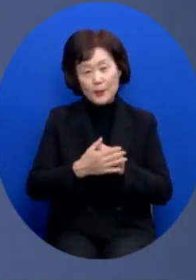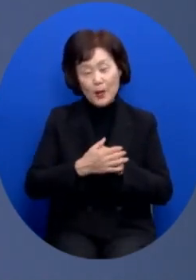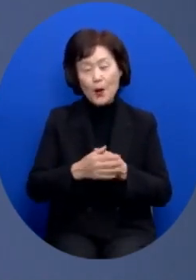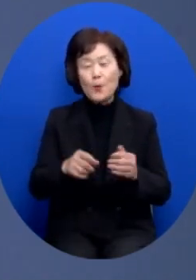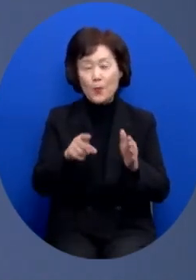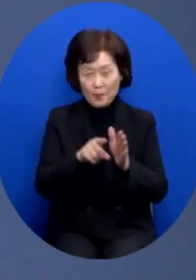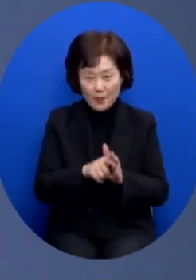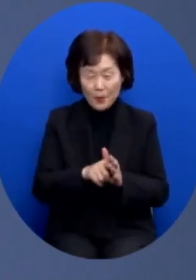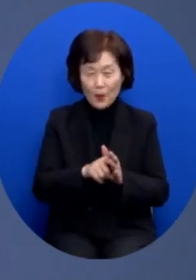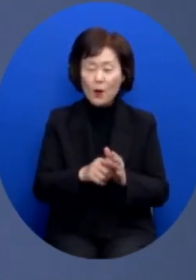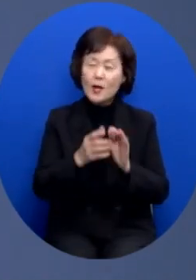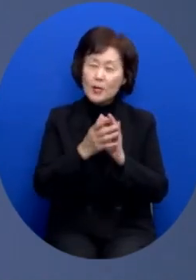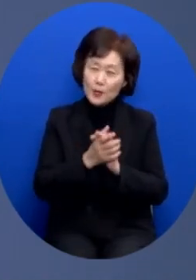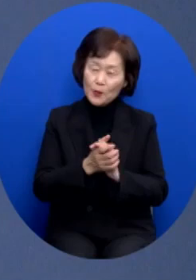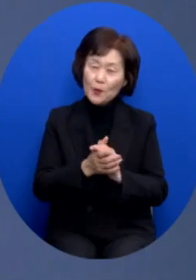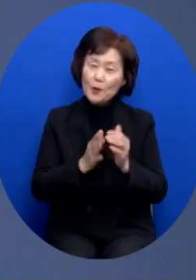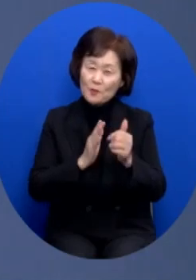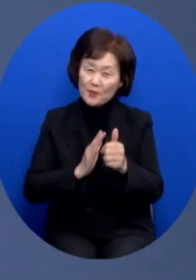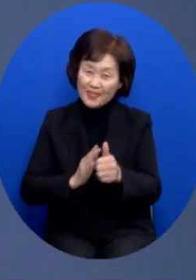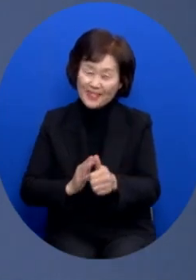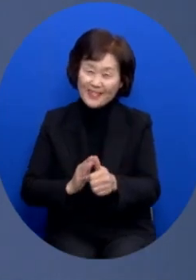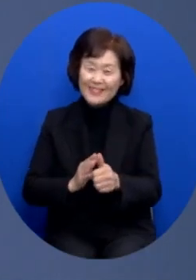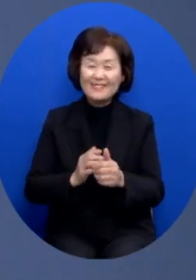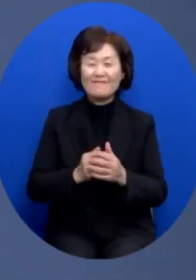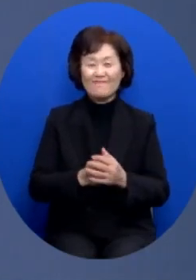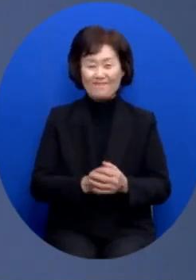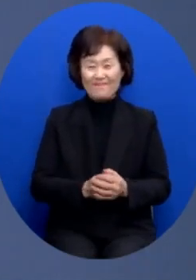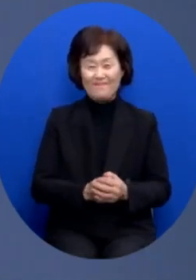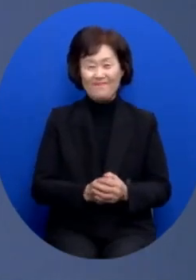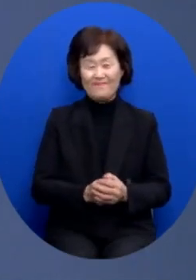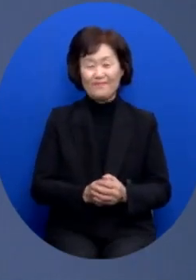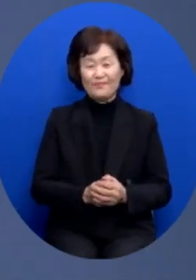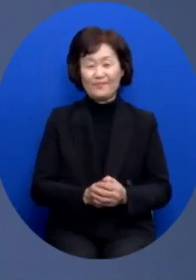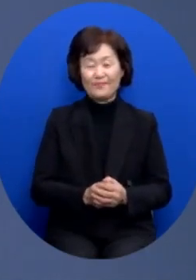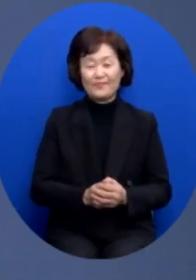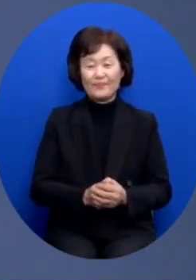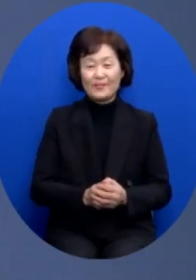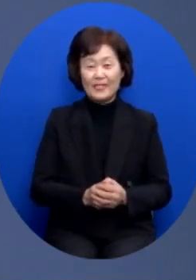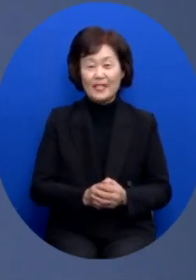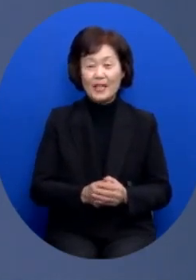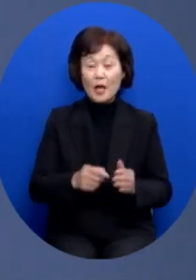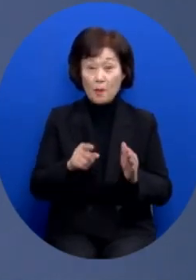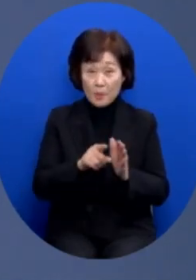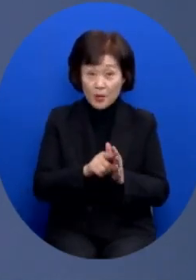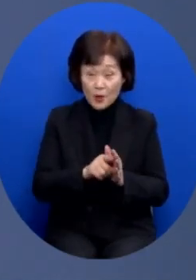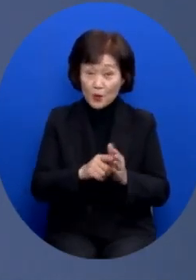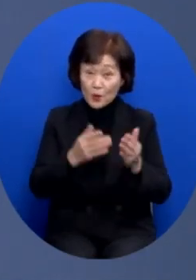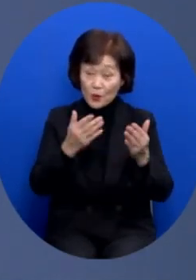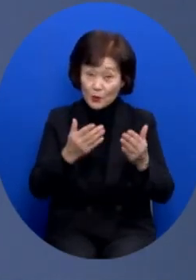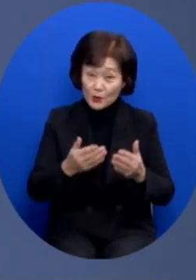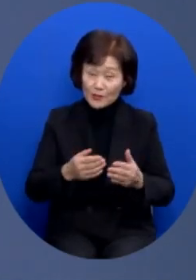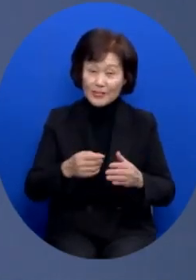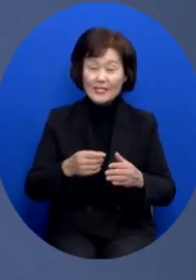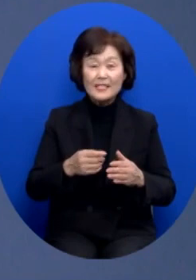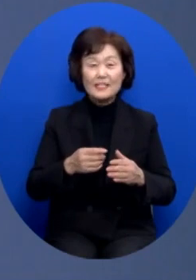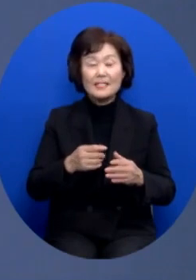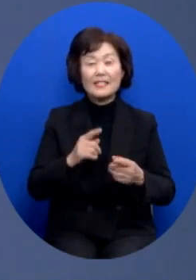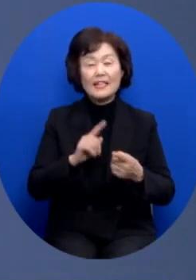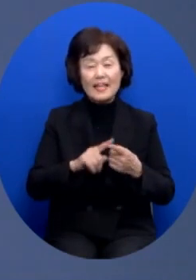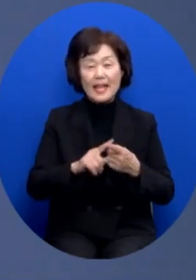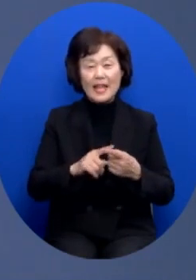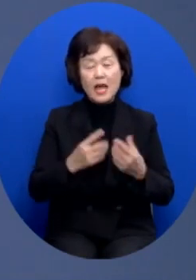주시고 기도해 주실 것을 간곡히 부탁을 드립니다 믿어 주신 마음에 실망시키지